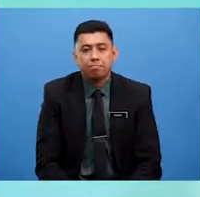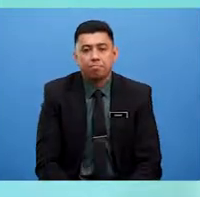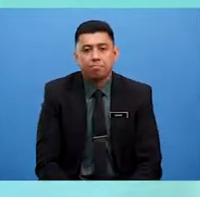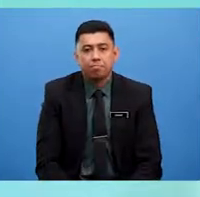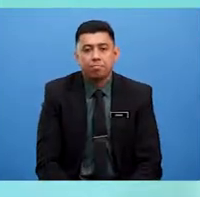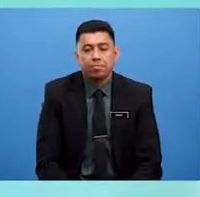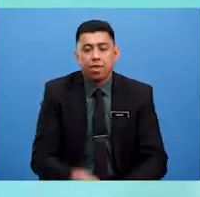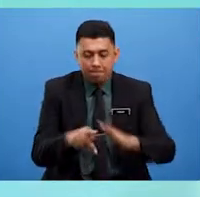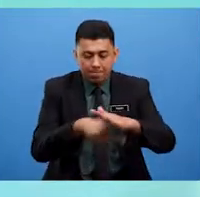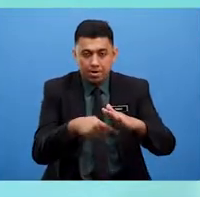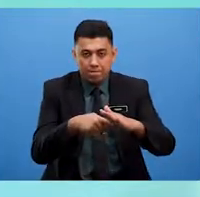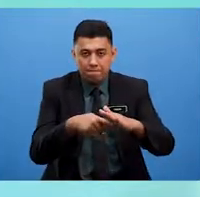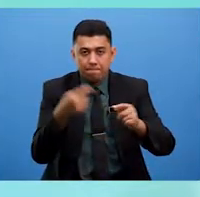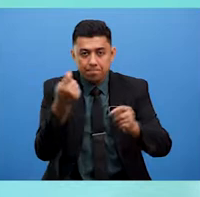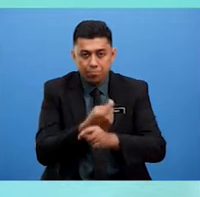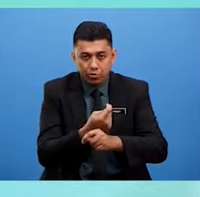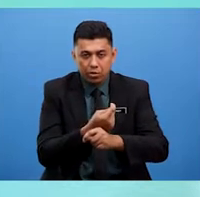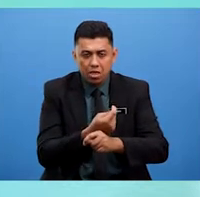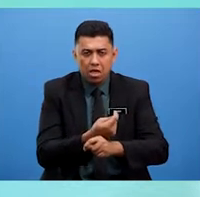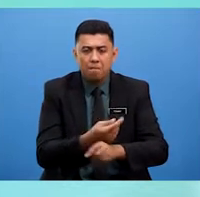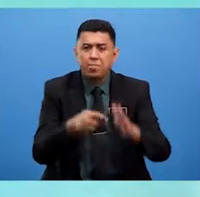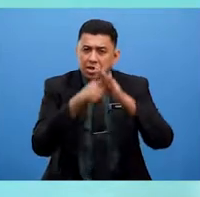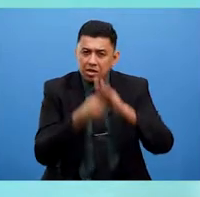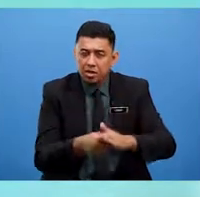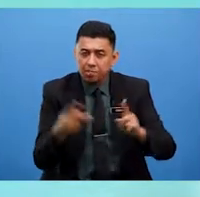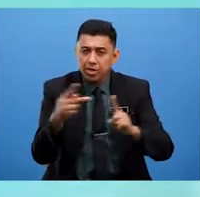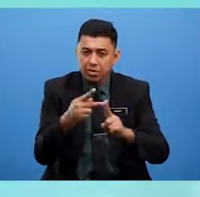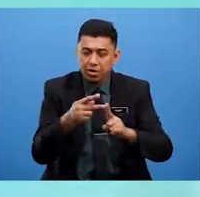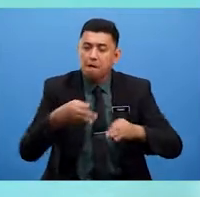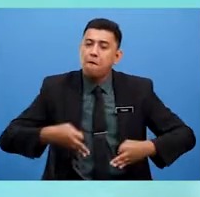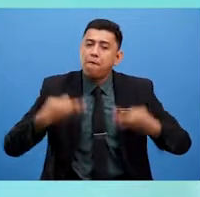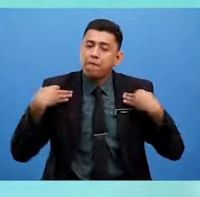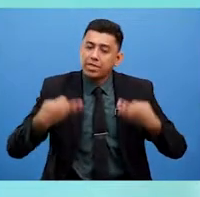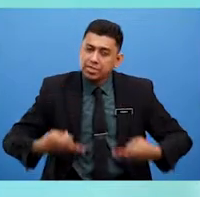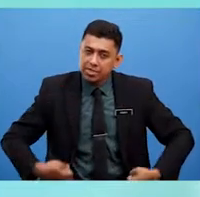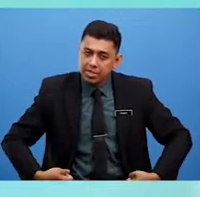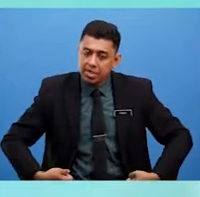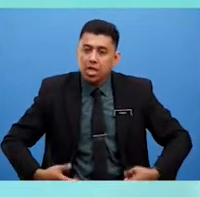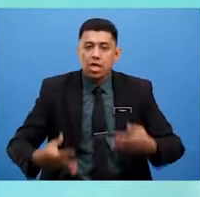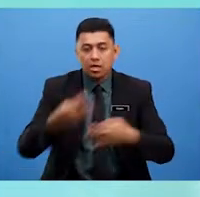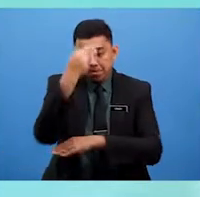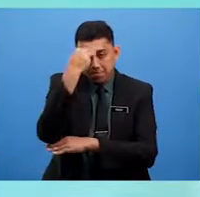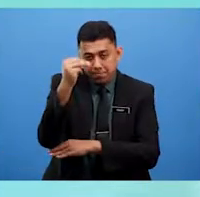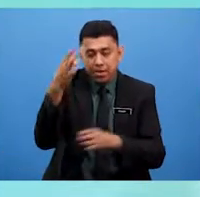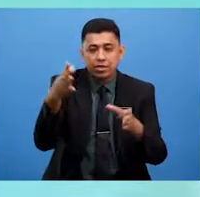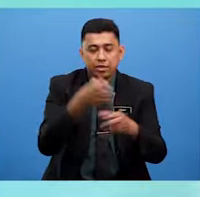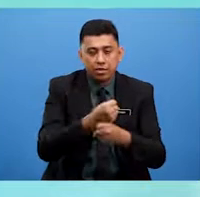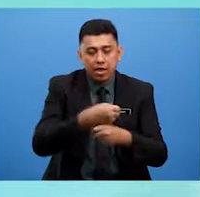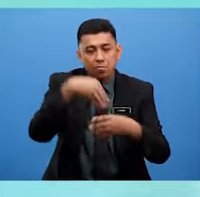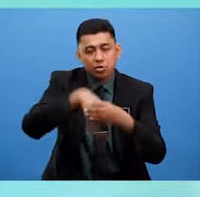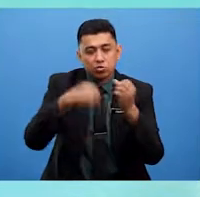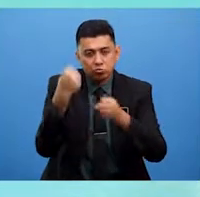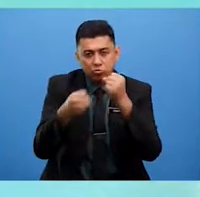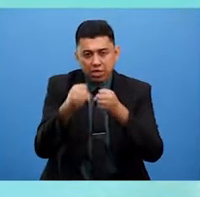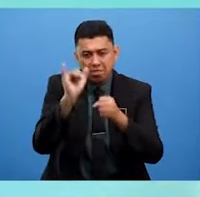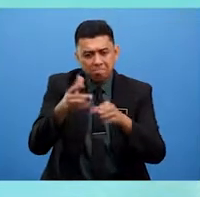Subfasa pra-pertandingan memberi penekanan khusus kepada komponen fizikal bersama kemahiran yang terdapat dalam sukan yang